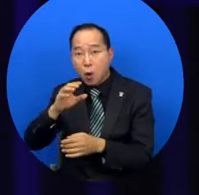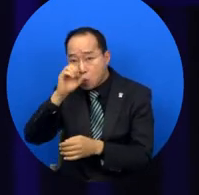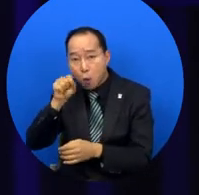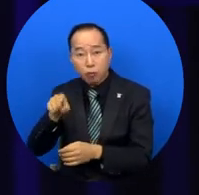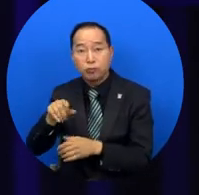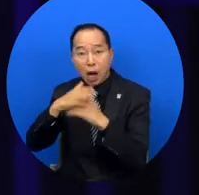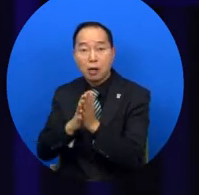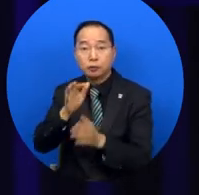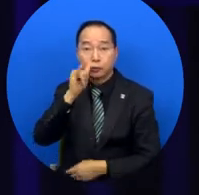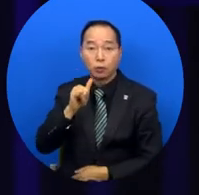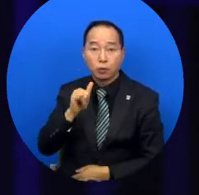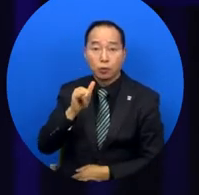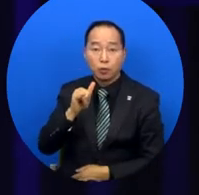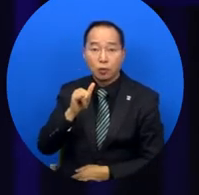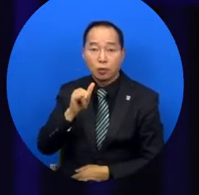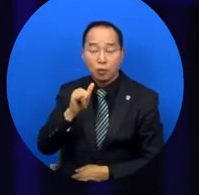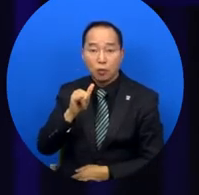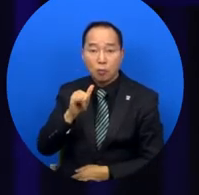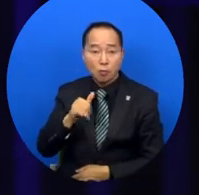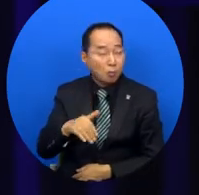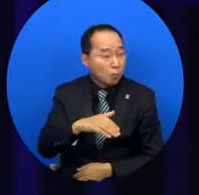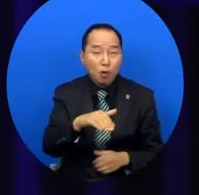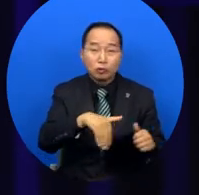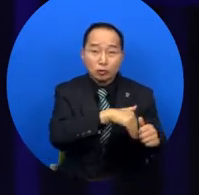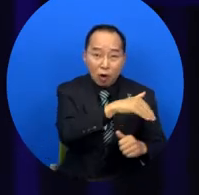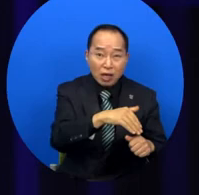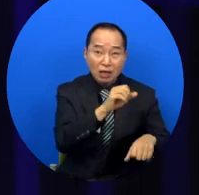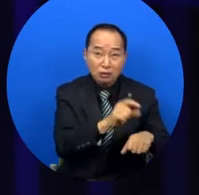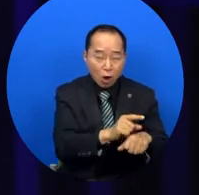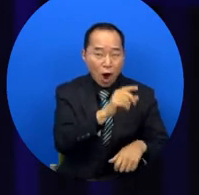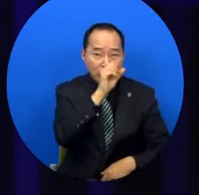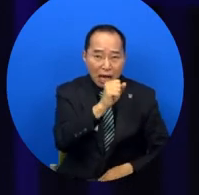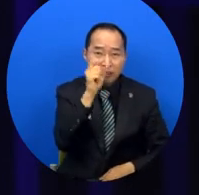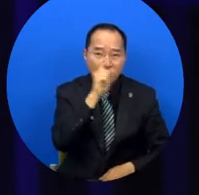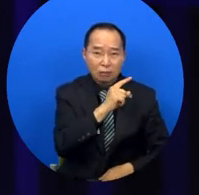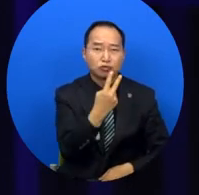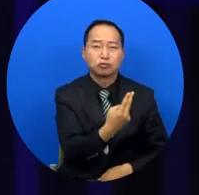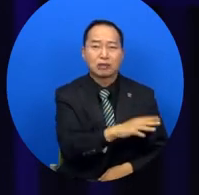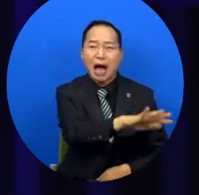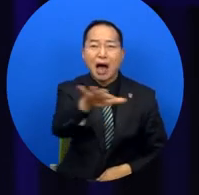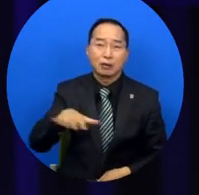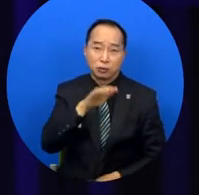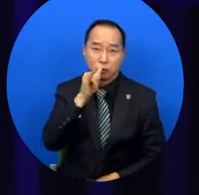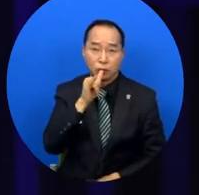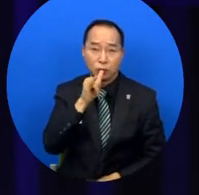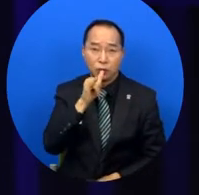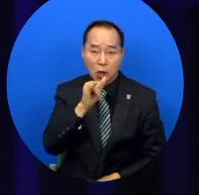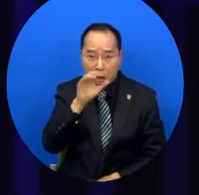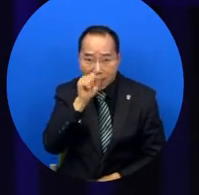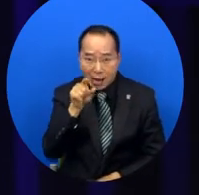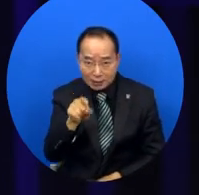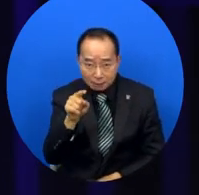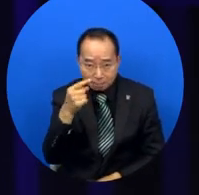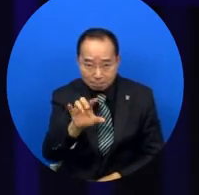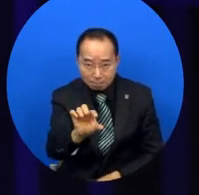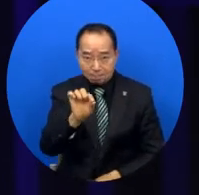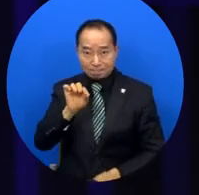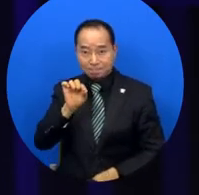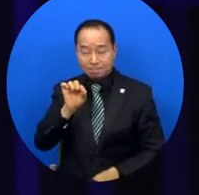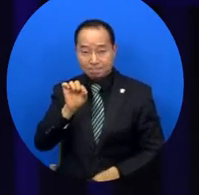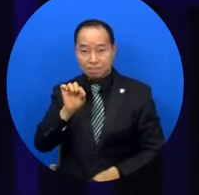거를 짜내면 다 있단 말이야. 아까 말한 거 모든 상황과 성향은 다 장단점이 있어요. 그러니까 장점을 꺼내서 그